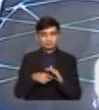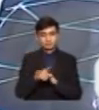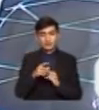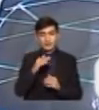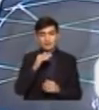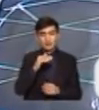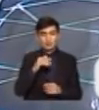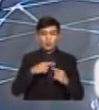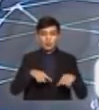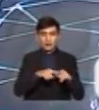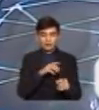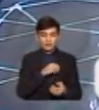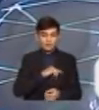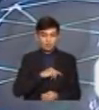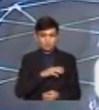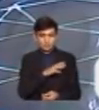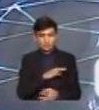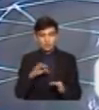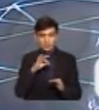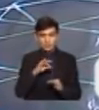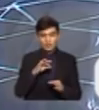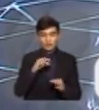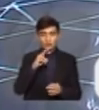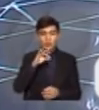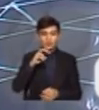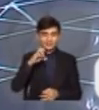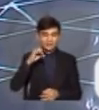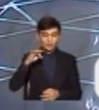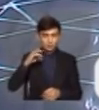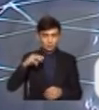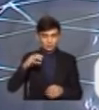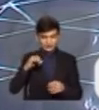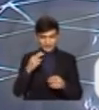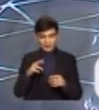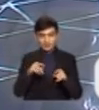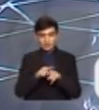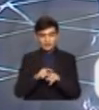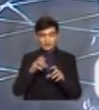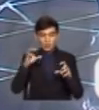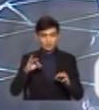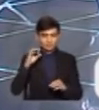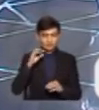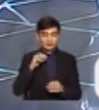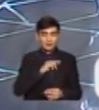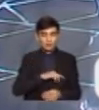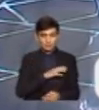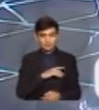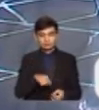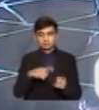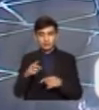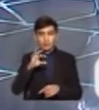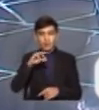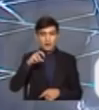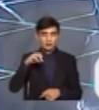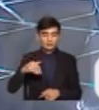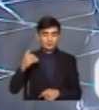фискальных органах, в Министерстве обороны и в Комитете по конституционному законодательству. Абылхаир Скаков сменил на посту Булата